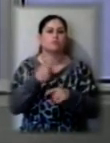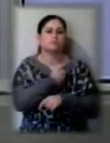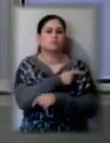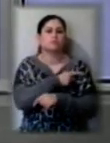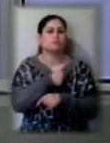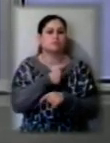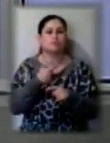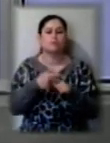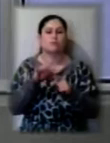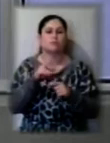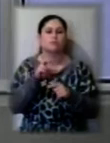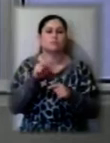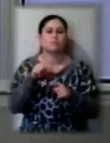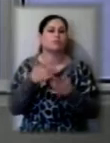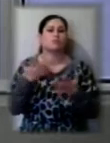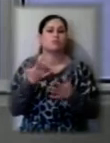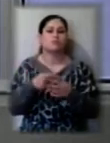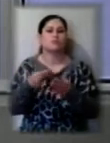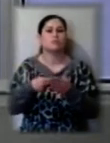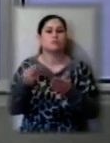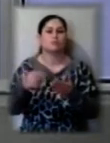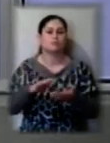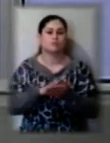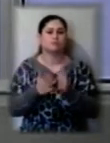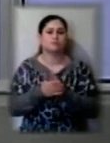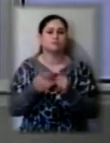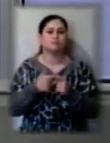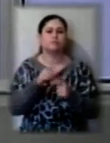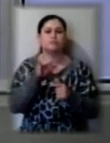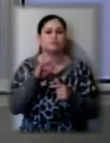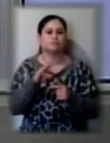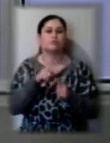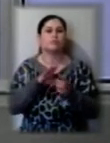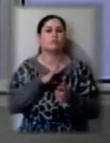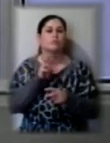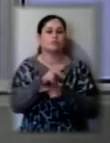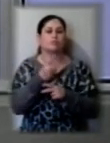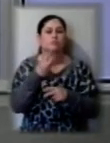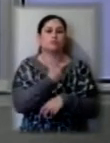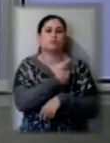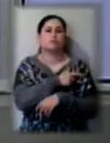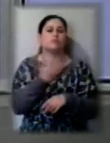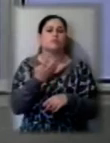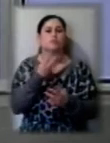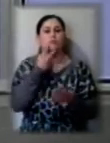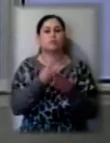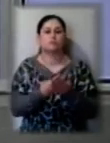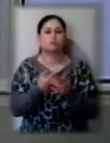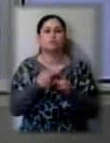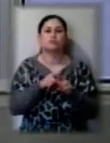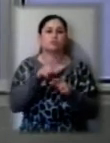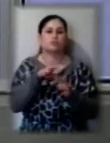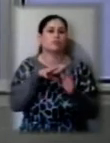медичним закладам, які підписали угоду. Кореспонденти Суспільного побували у трьох лікарнях і подивились, що входить до пакету